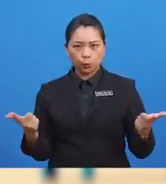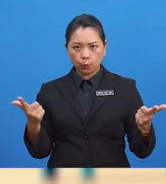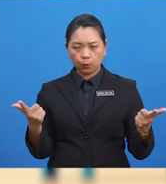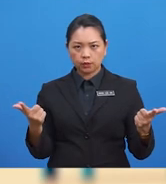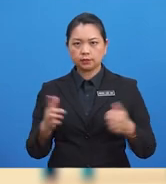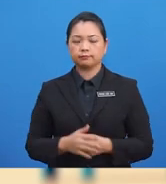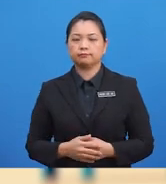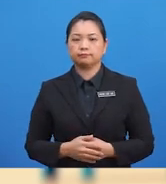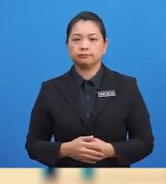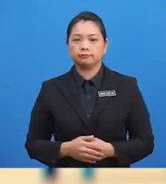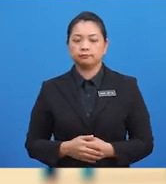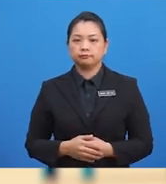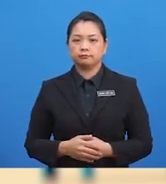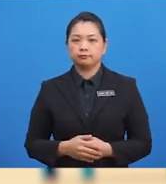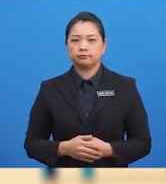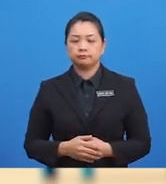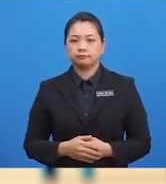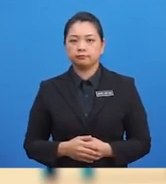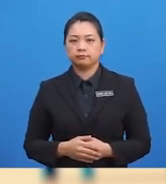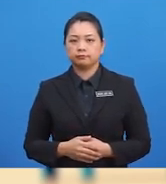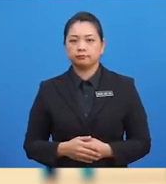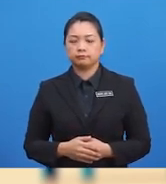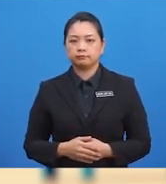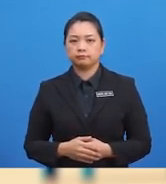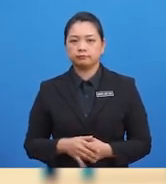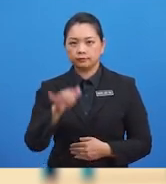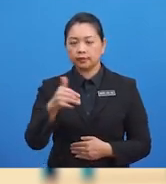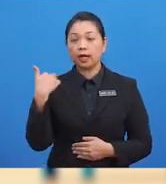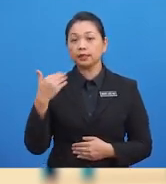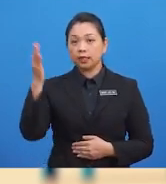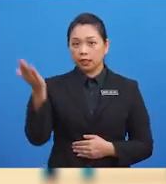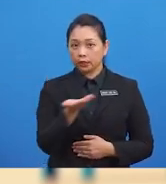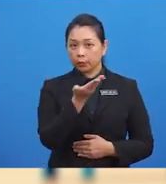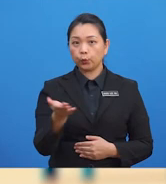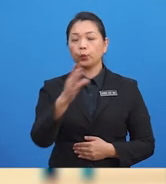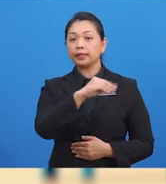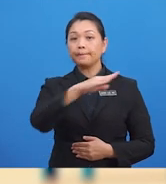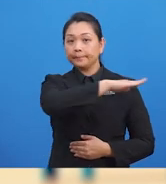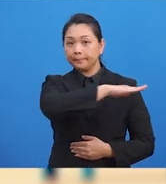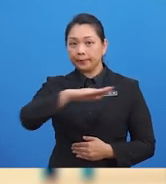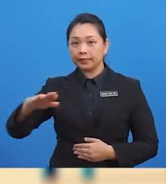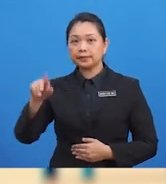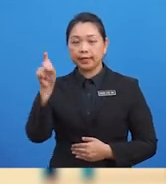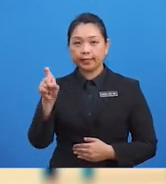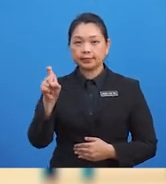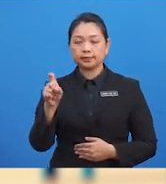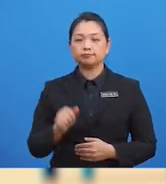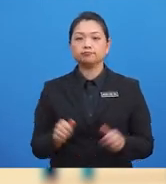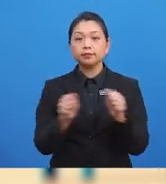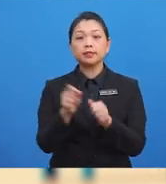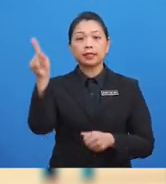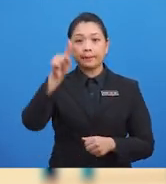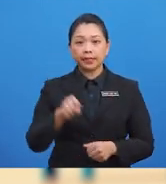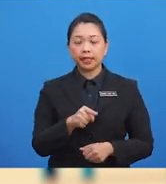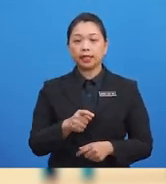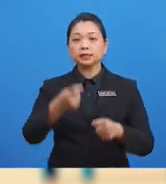luas yang dibatasi oleh suatu lengkung dengan paksi X melibatkan konsep